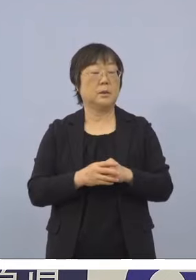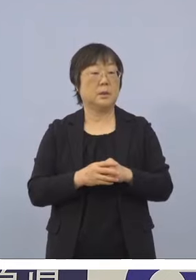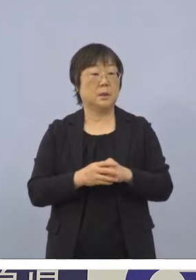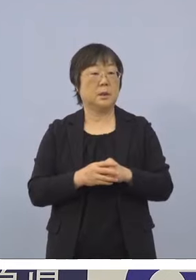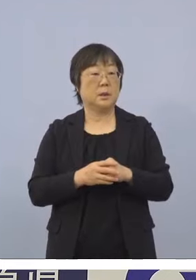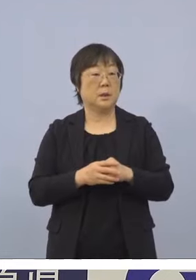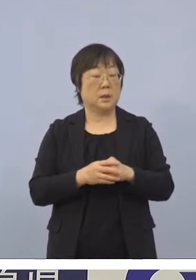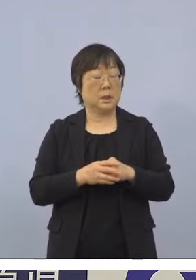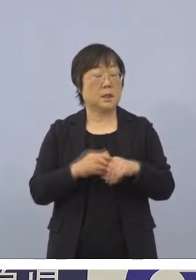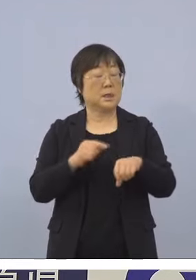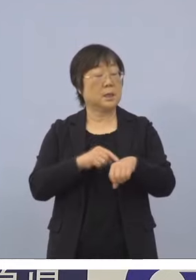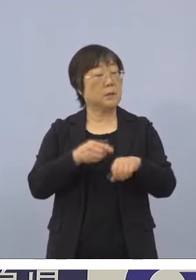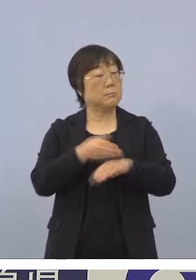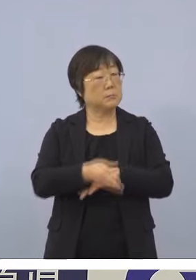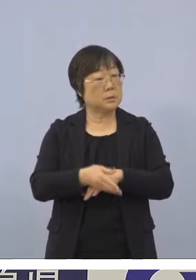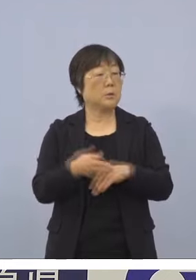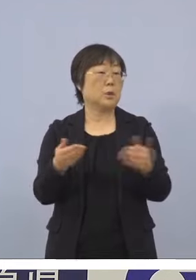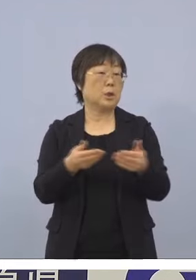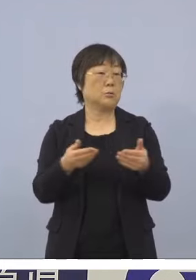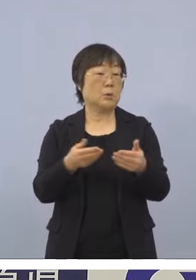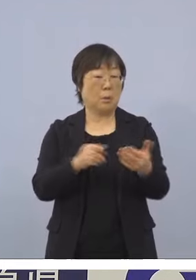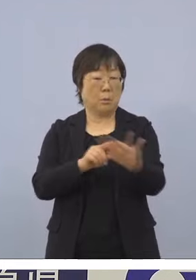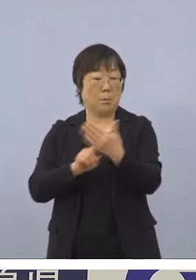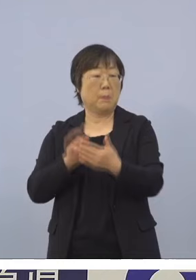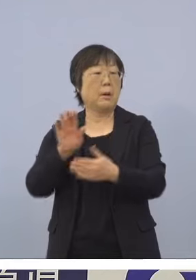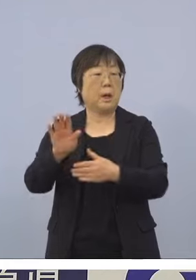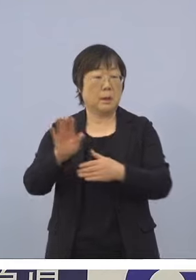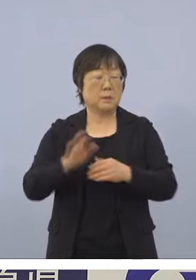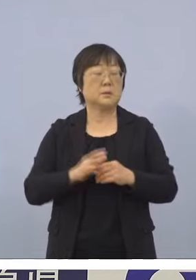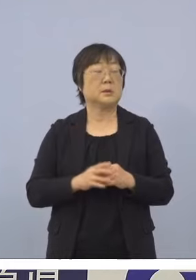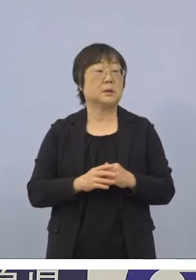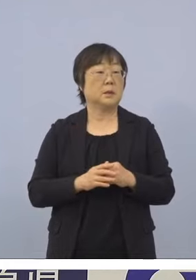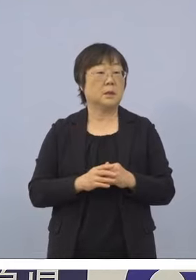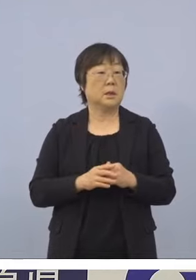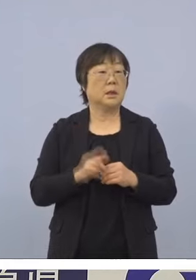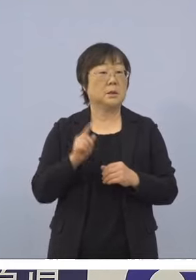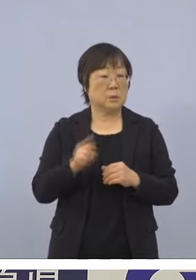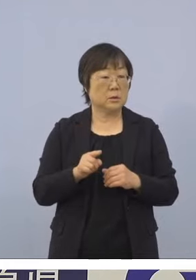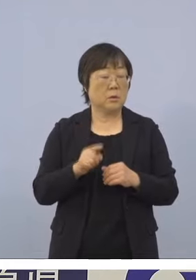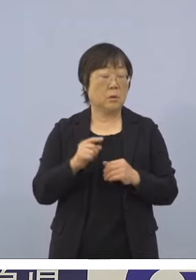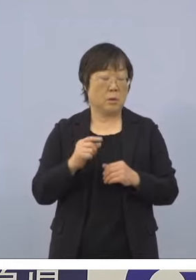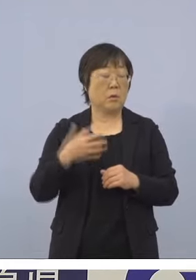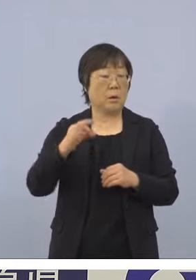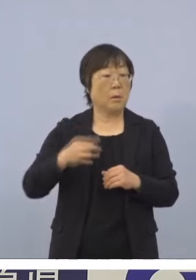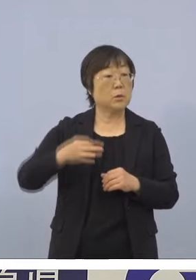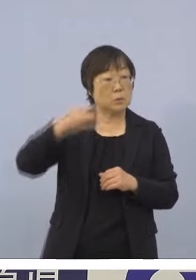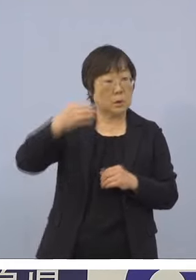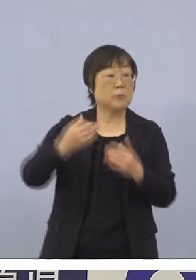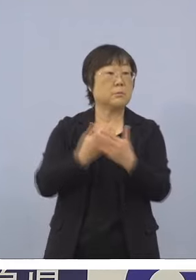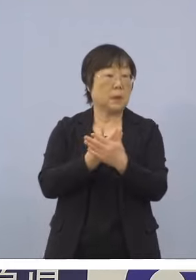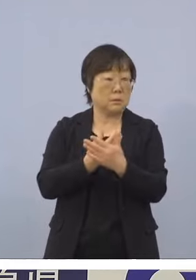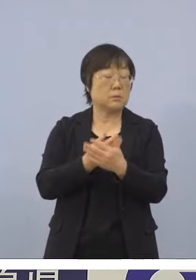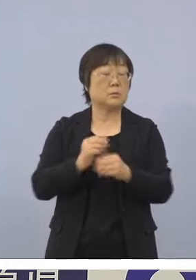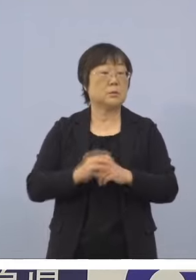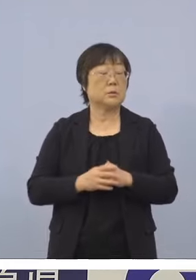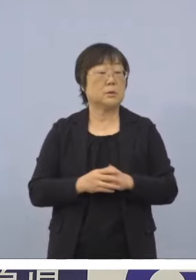超過勤務も含めて見られるようになりますですね。そうするとコストアップになる、でそうすると